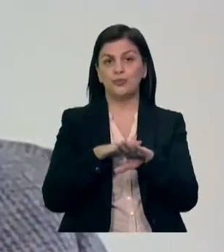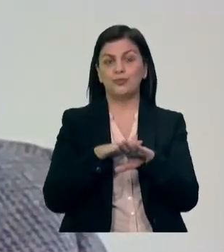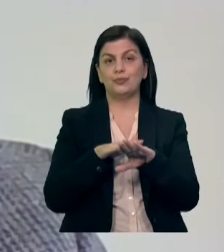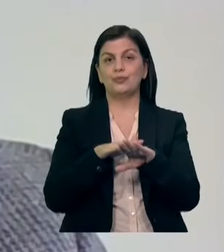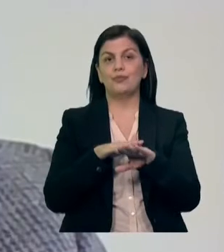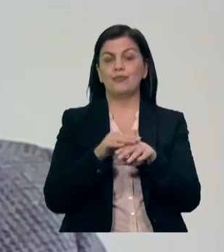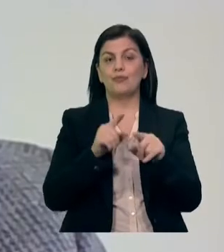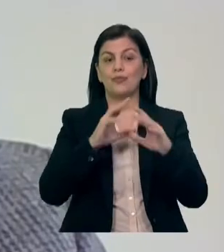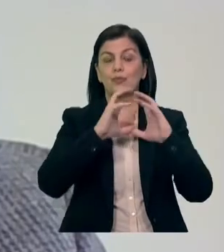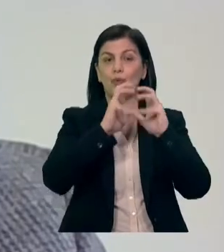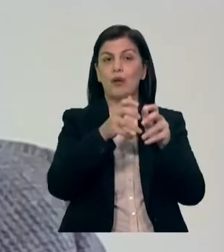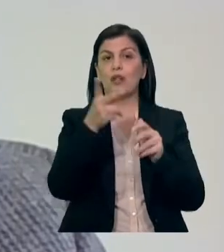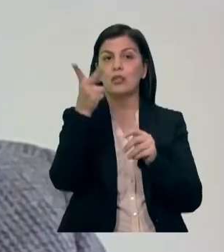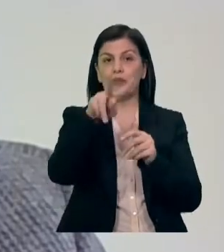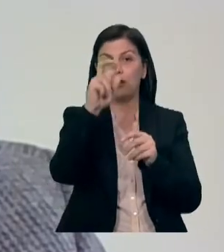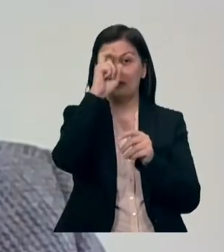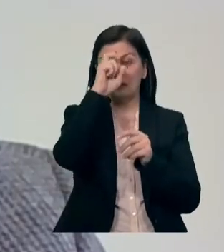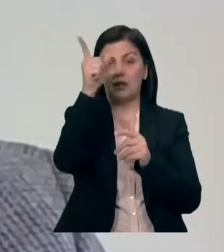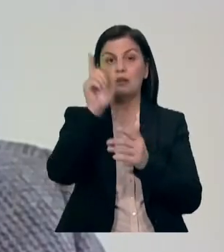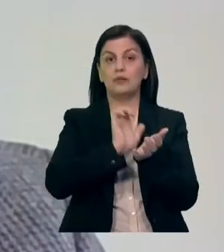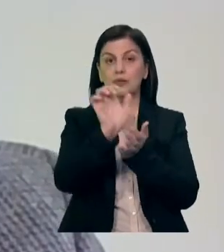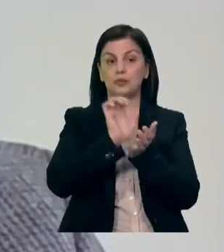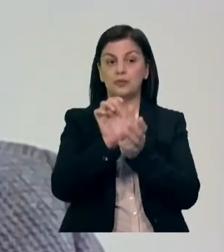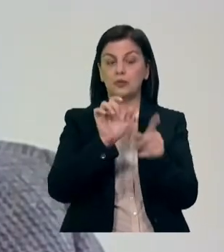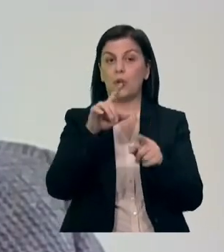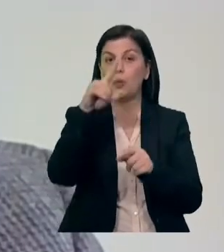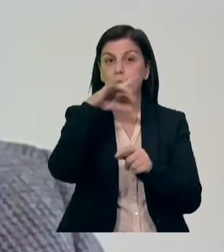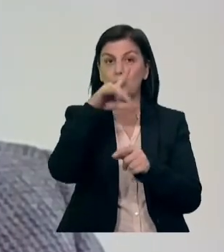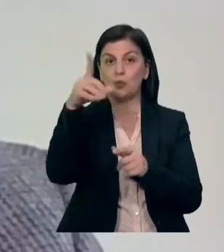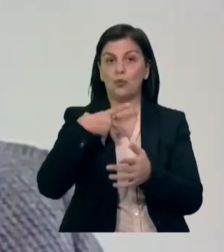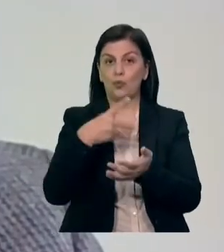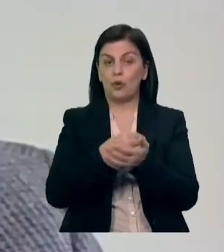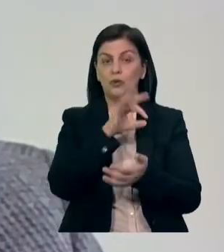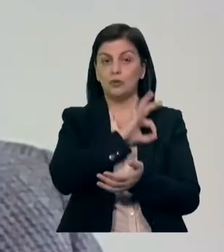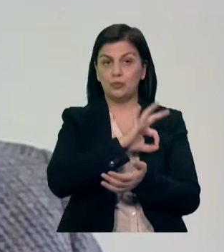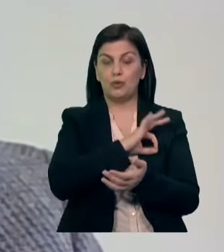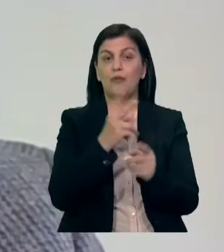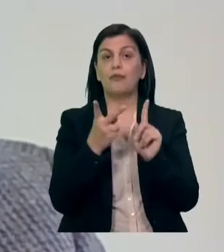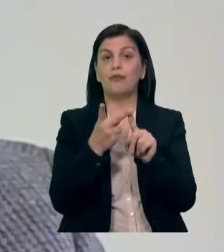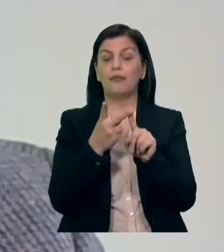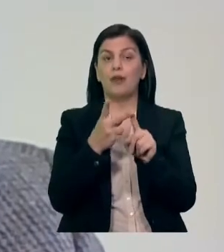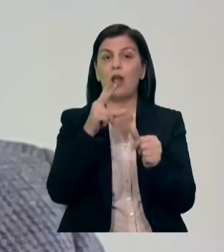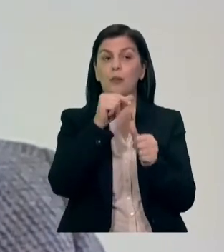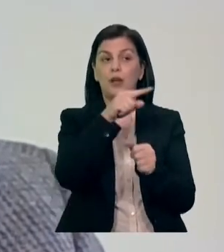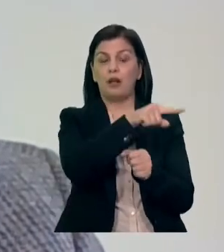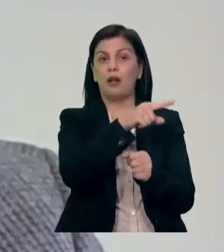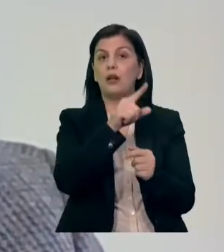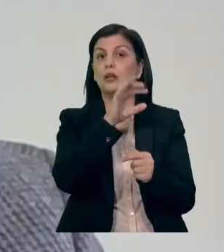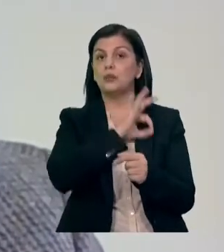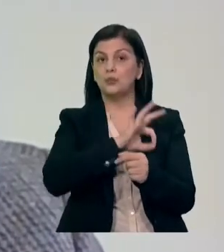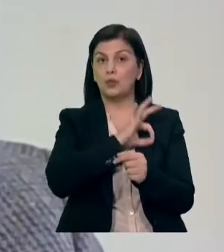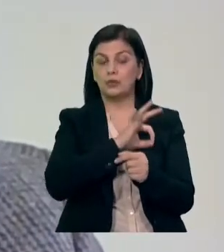vardır. Biri Rusya Federasyonu istihdalı kendisi kullanmaqdadır. İkincisi isə Ermənistandır.